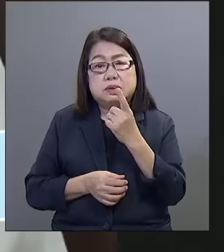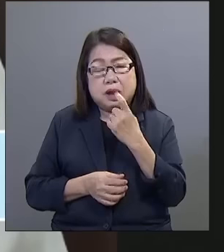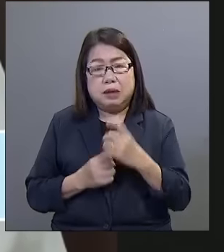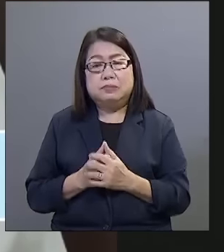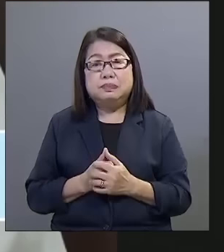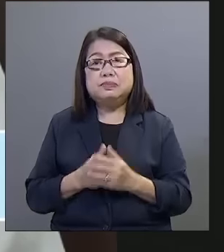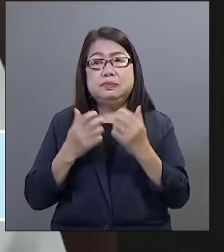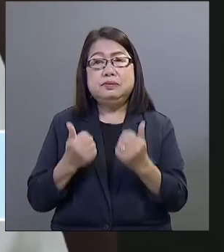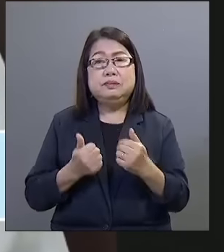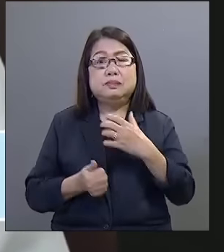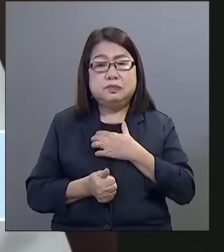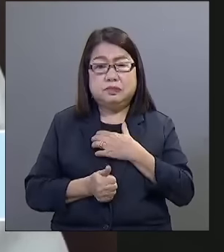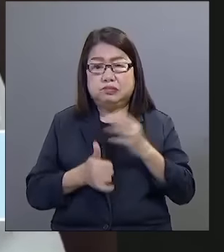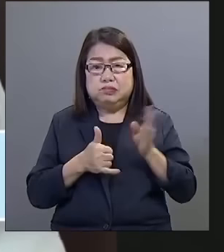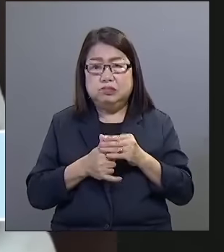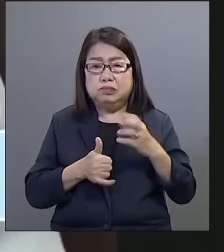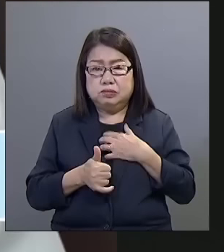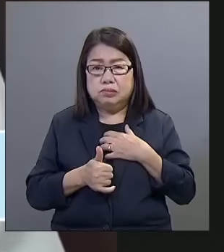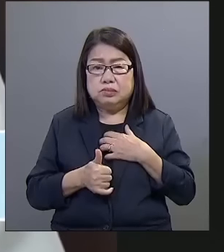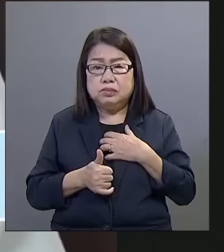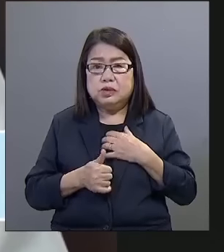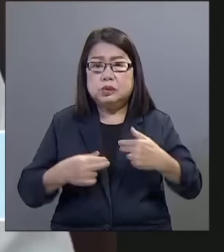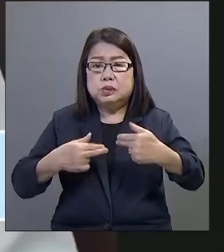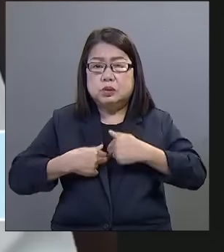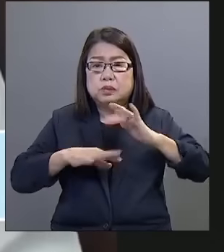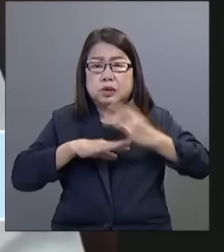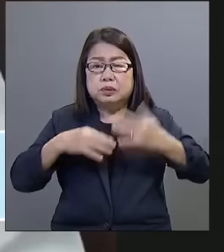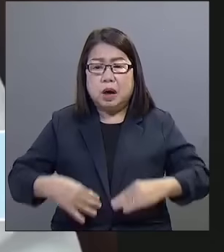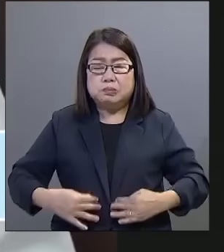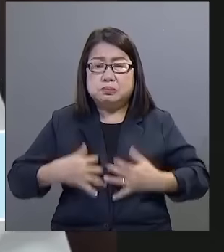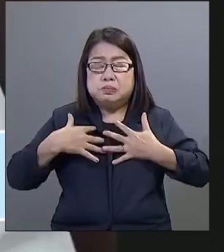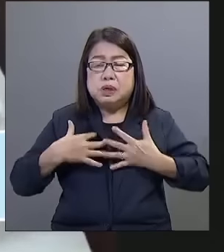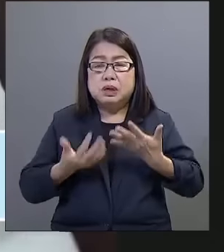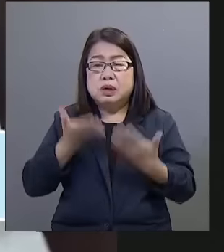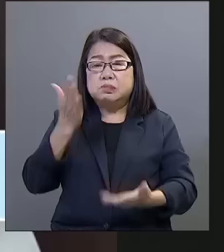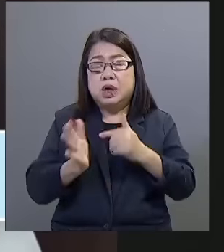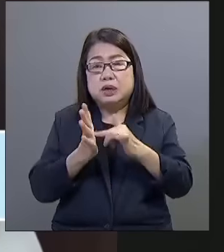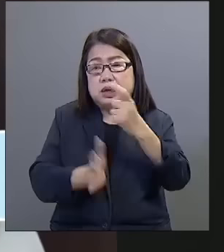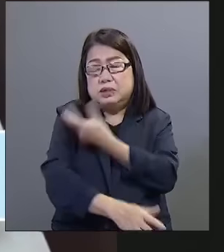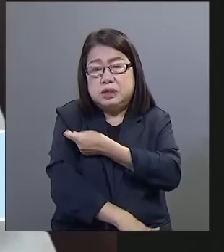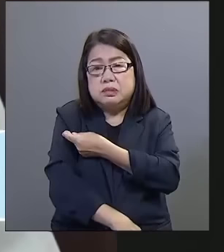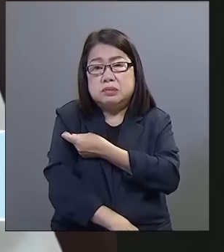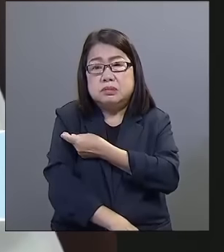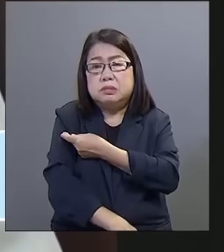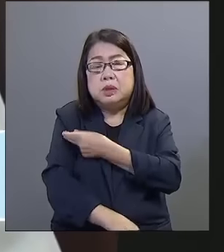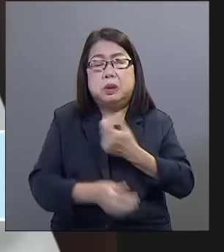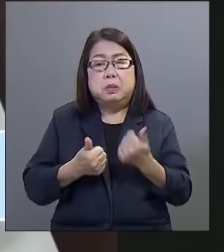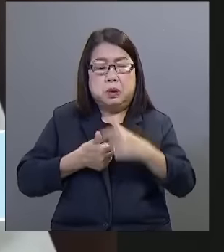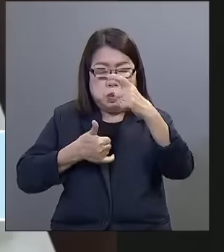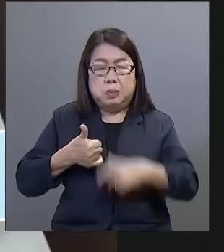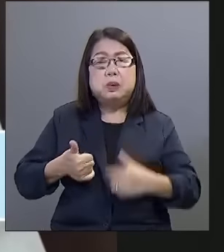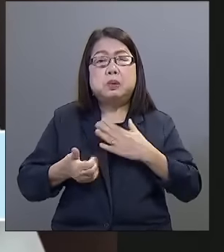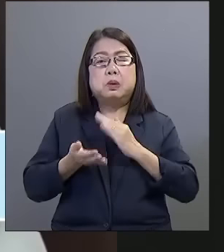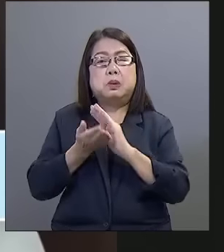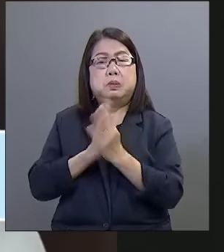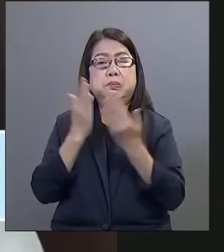เราจะพยายามให้ติดเชื้อดีไหมหรือเราพยายามไม่ให้ติดเชื้อดีไหมเนี่ยมันเป็นการวิวัฒนาการมาก็คือว่าแม้ว่า